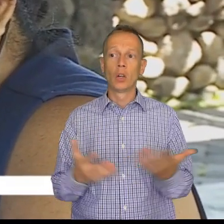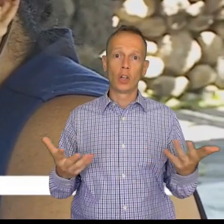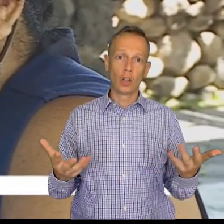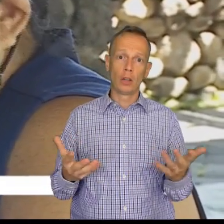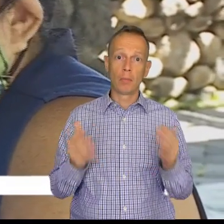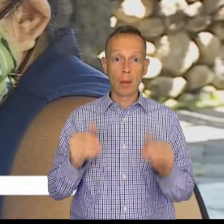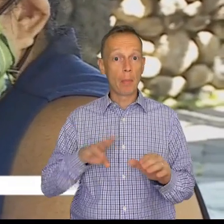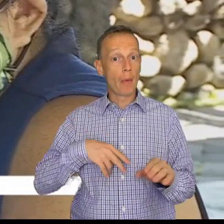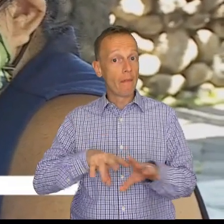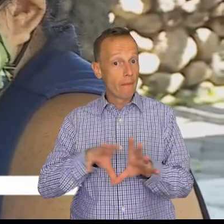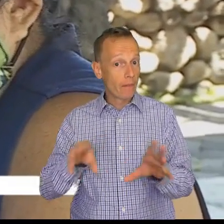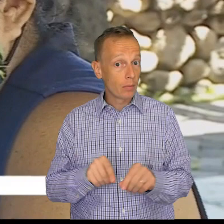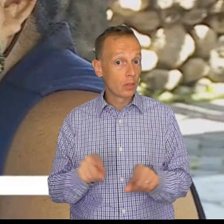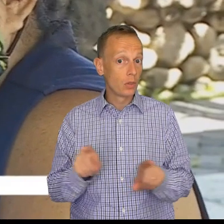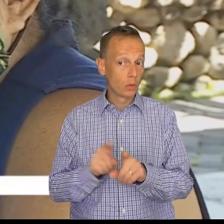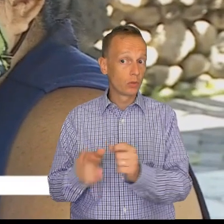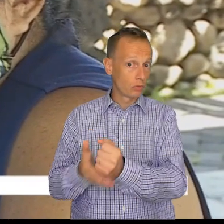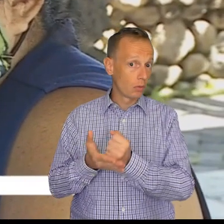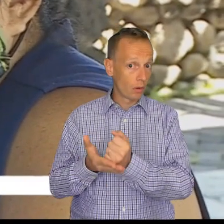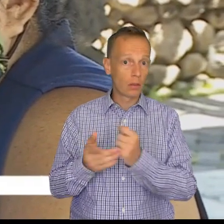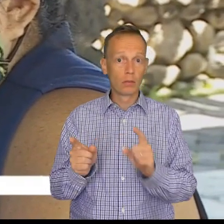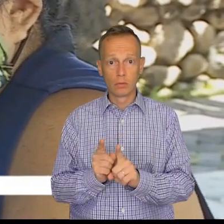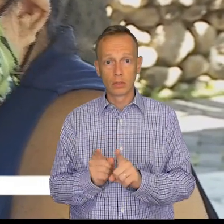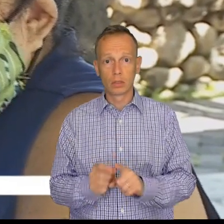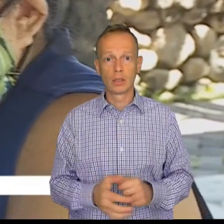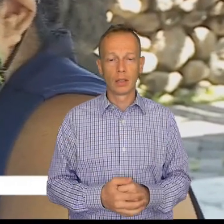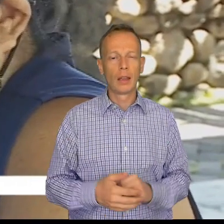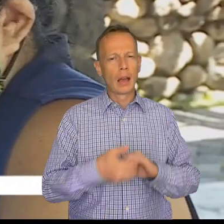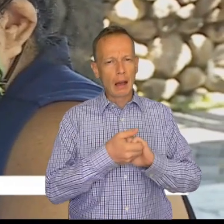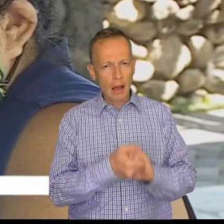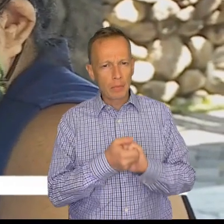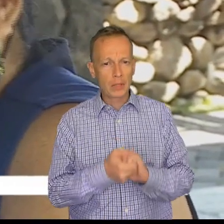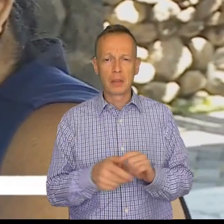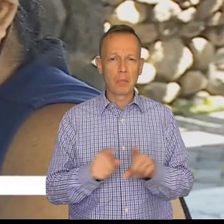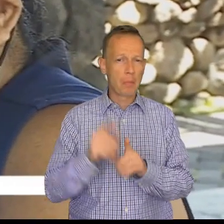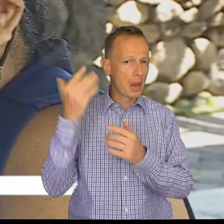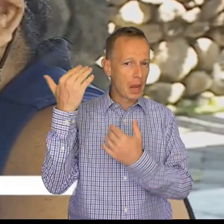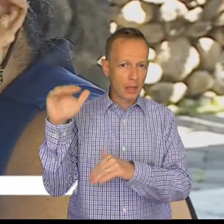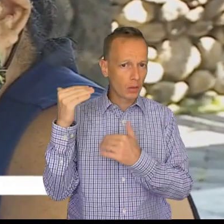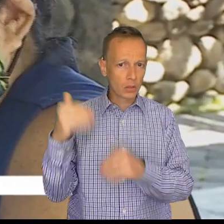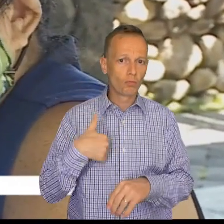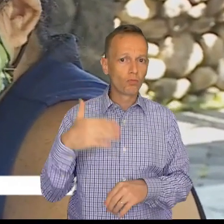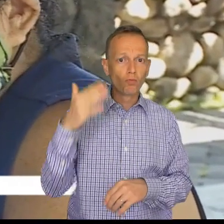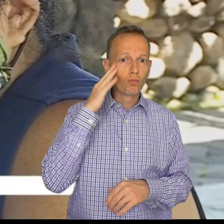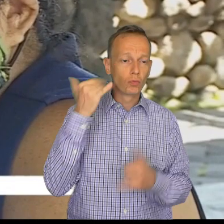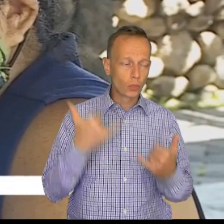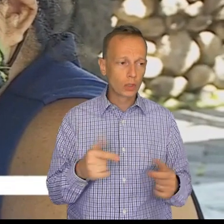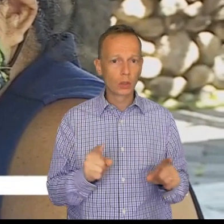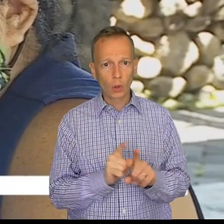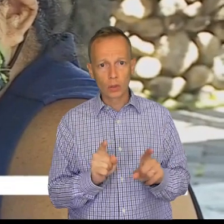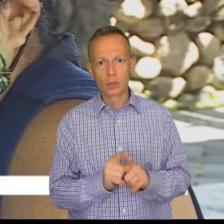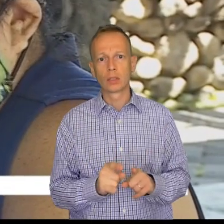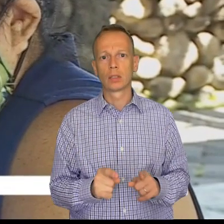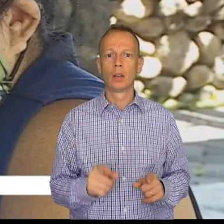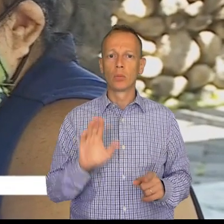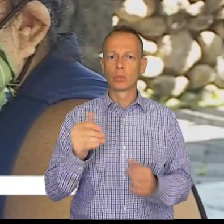Et on va dire que même ma famille en premier, des amis de l'étranger, que j'ai connus ici aussi